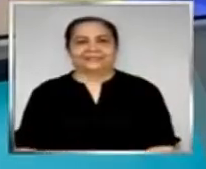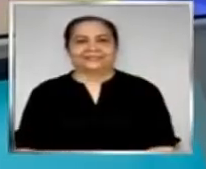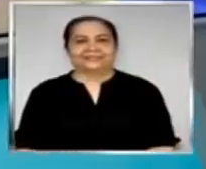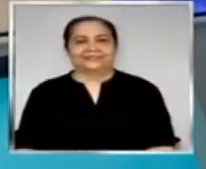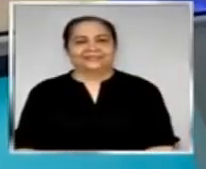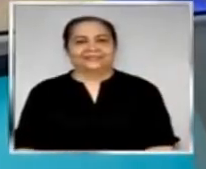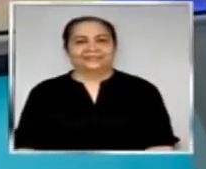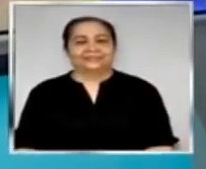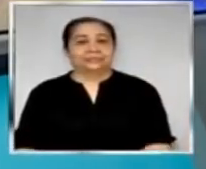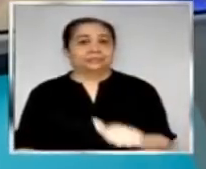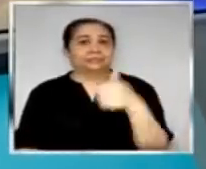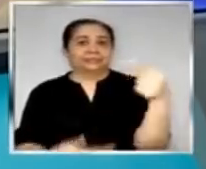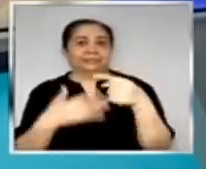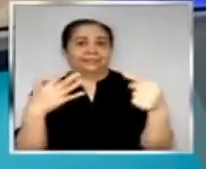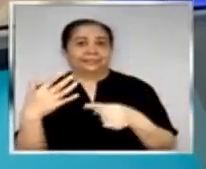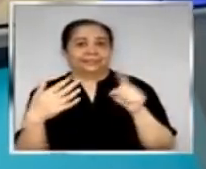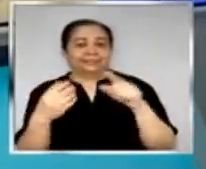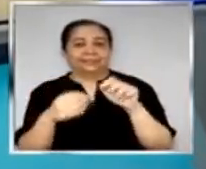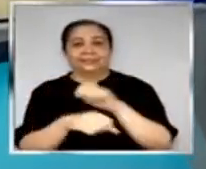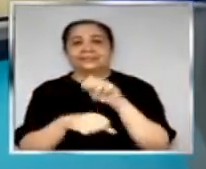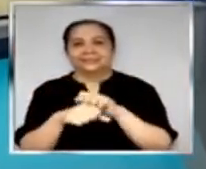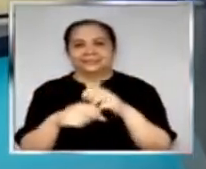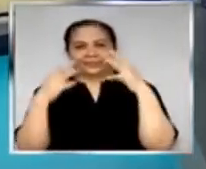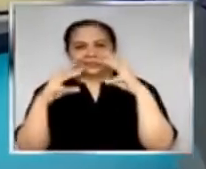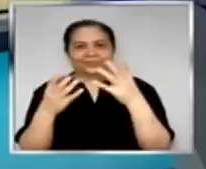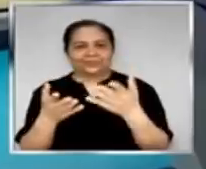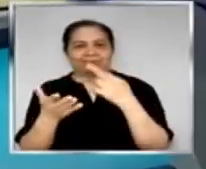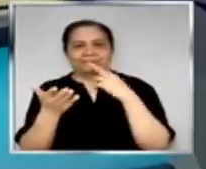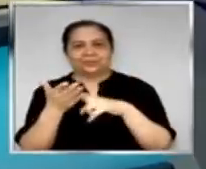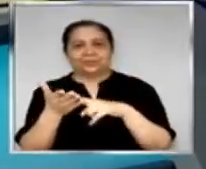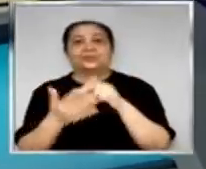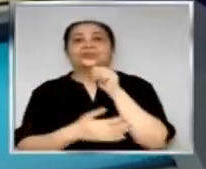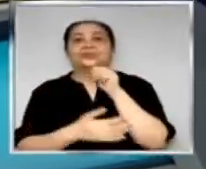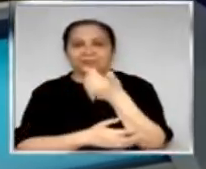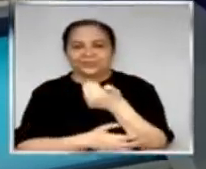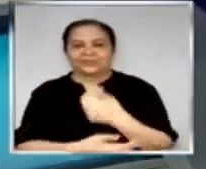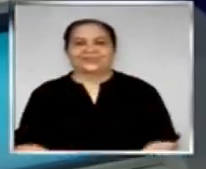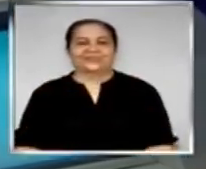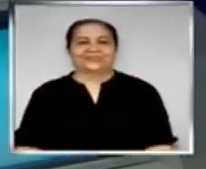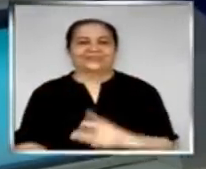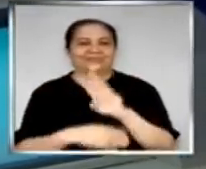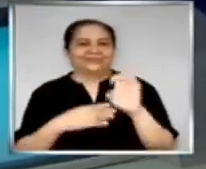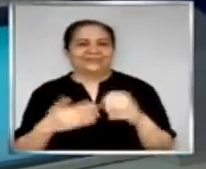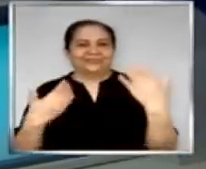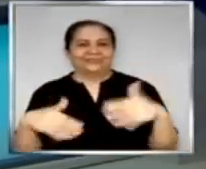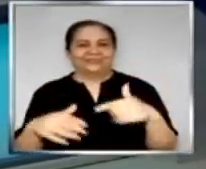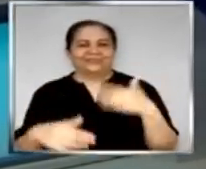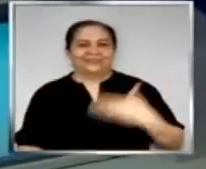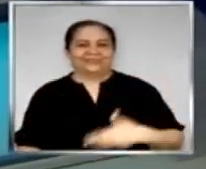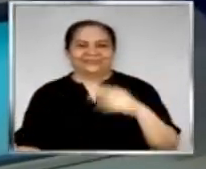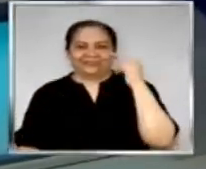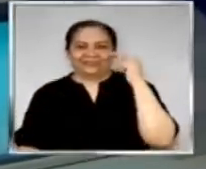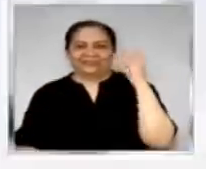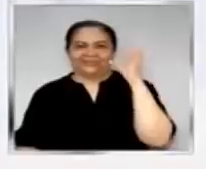Ang iba pang detalye sa kanilang engagement, panoorin sa aking report bukas. And that's it for Weekend Chikahan. Ako po, si Nelson Canlas. Ivan